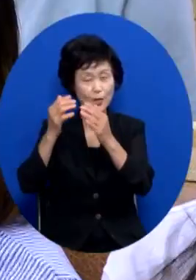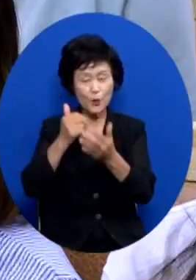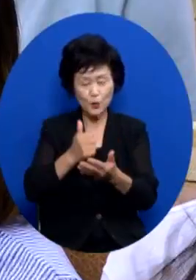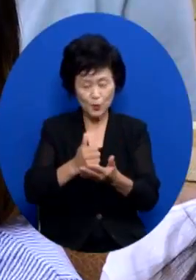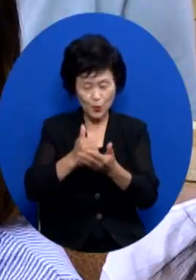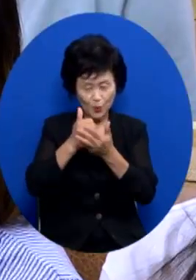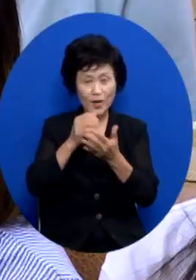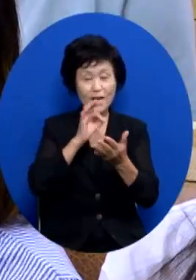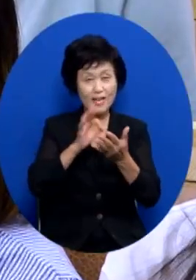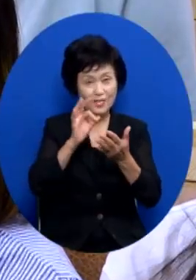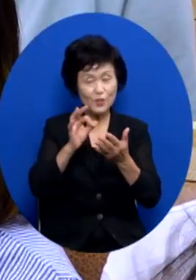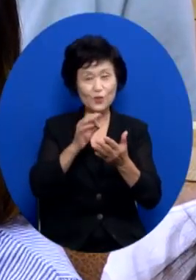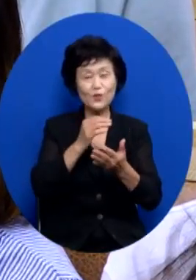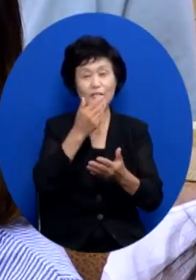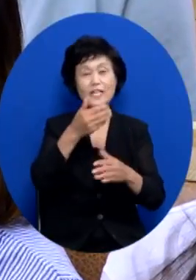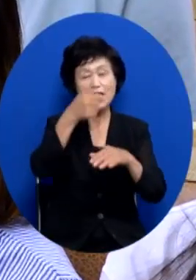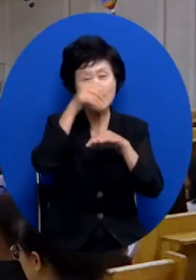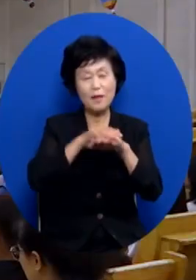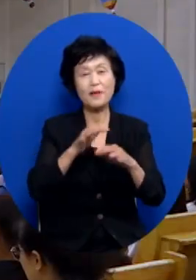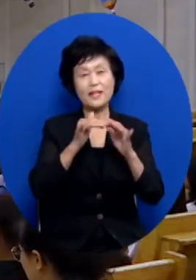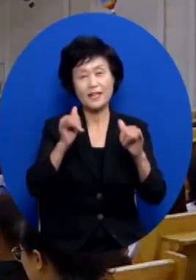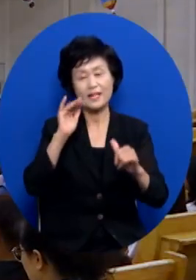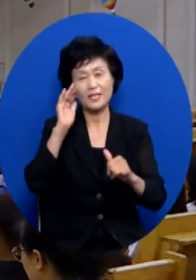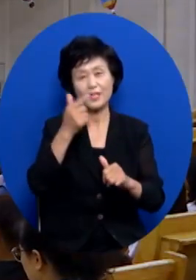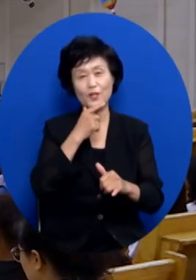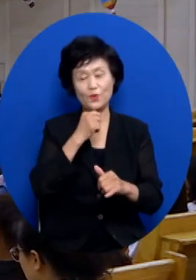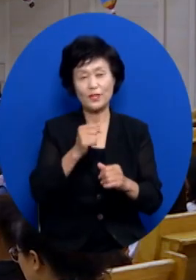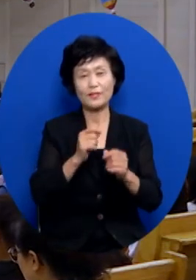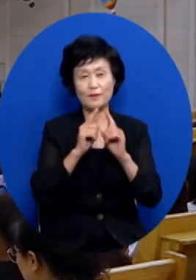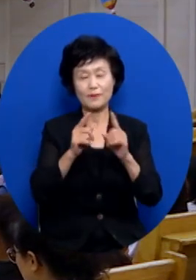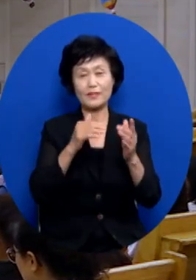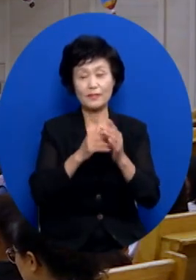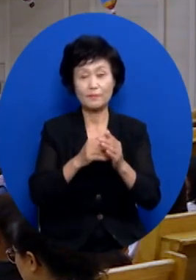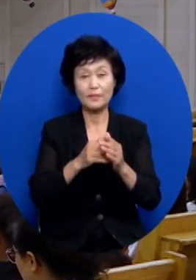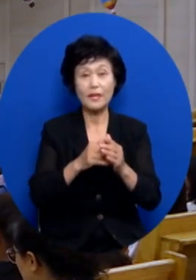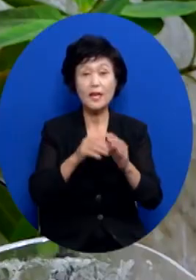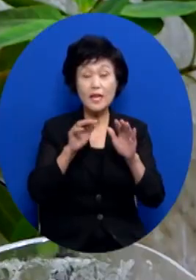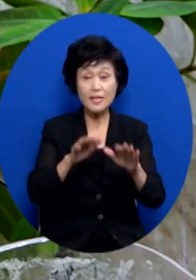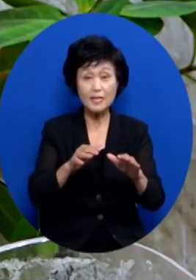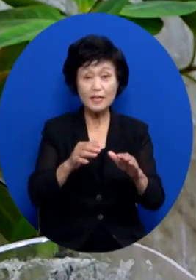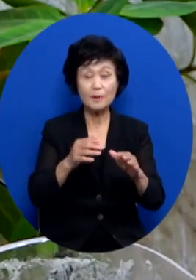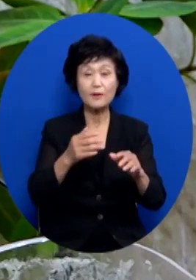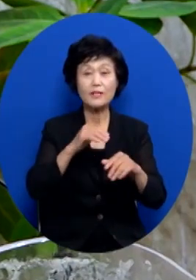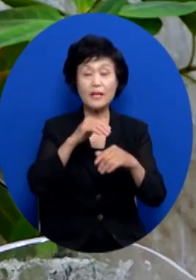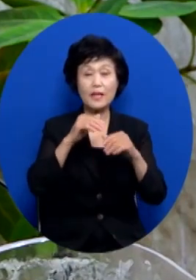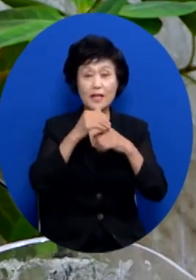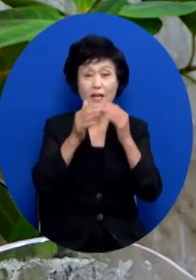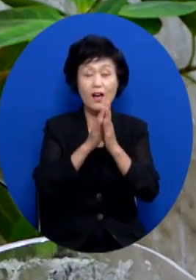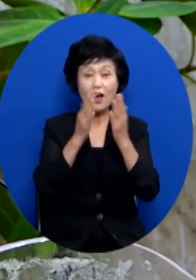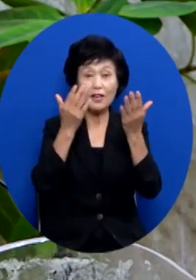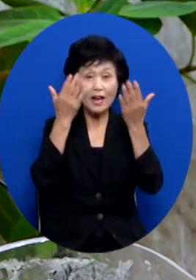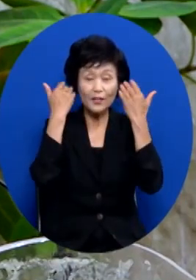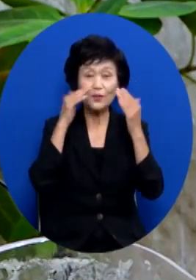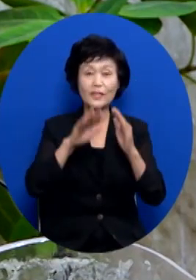예배하는 예배자가 되길 바란다고 말씀을 전했습니다. 이번 여름성경학교에는 14개 교회 100여 명의